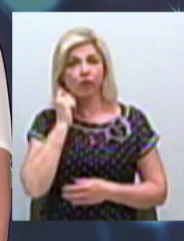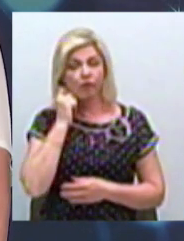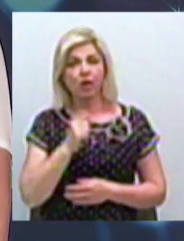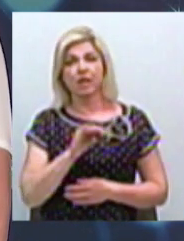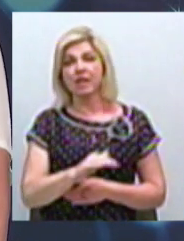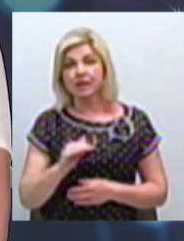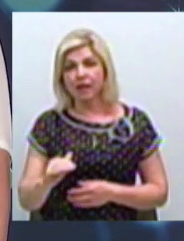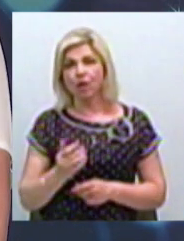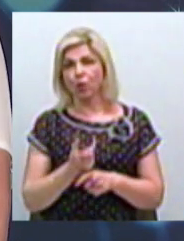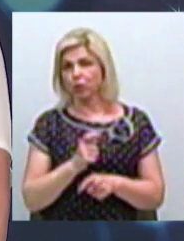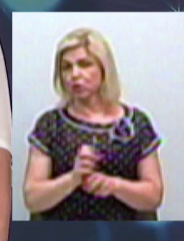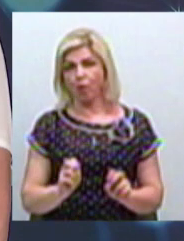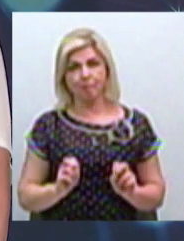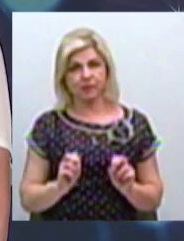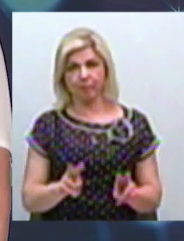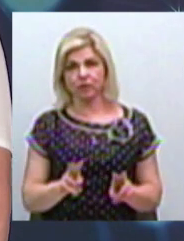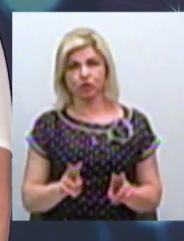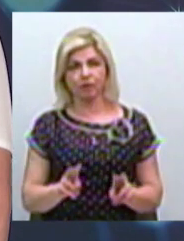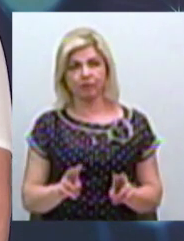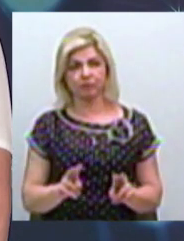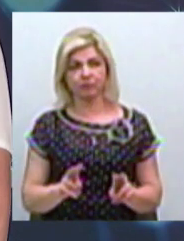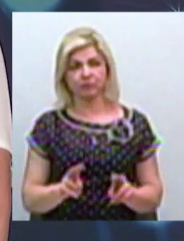дітей, це дуже небезпечно